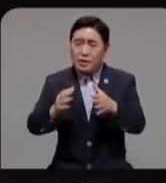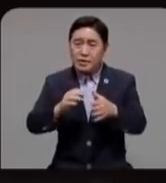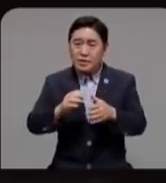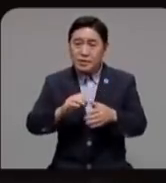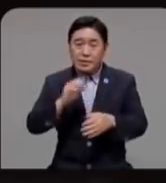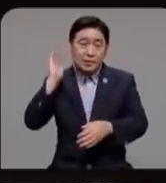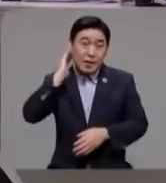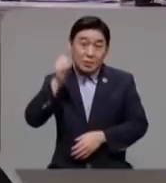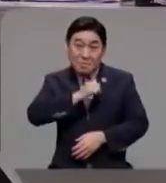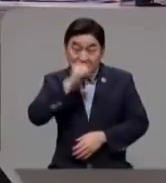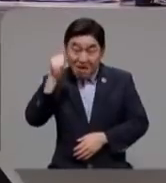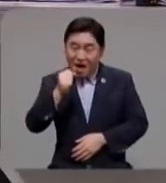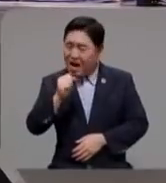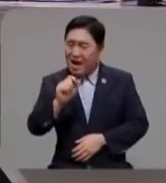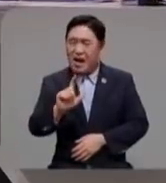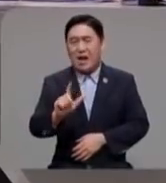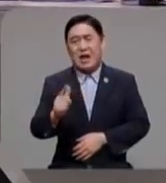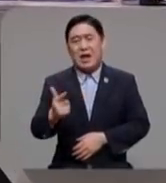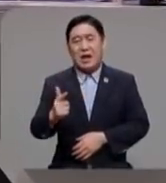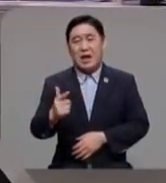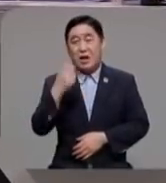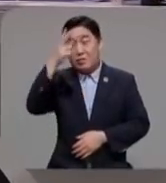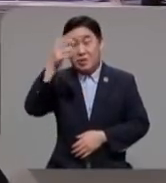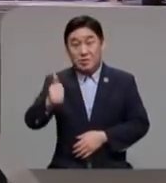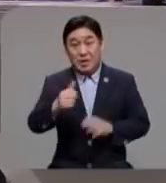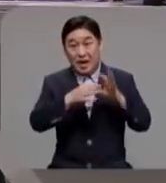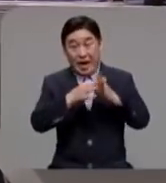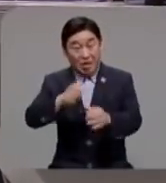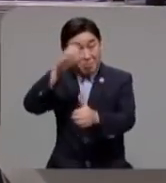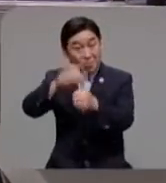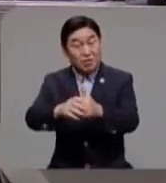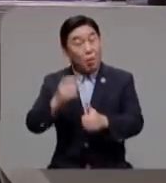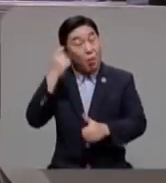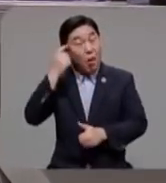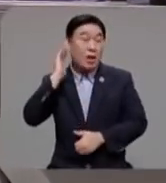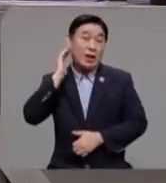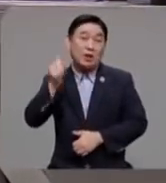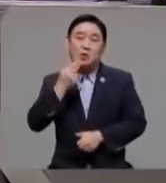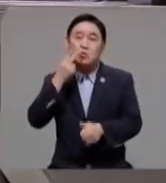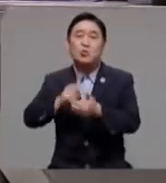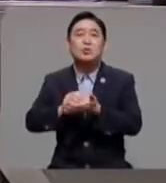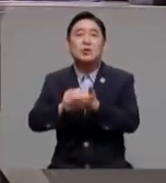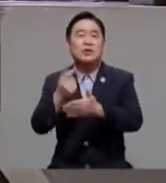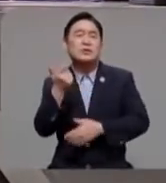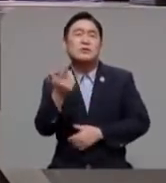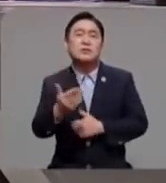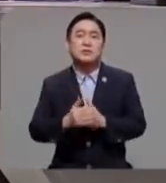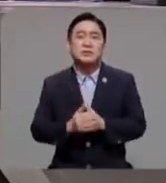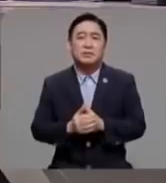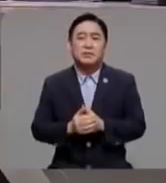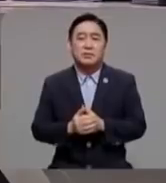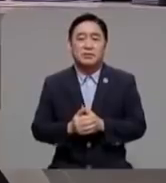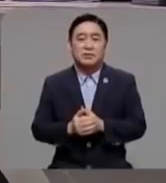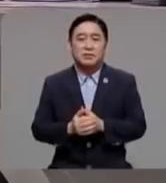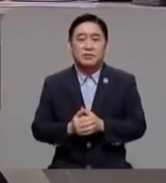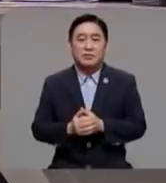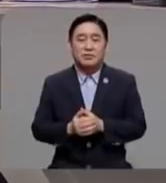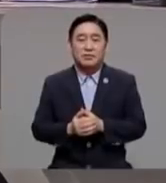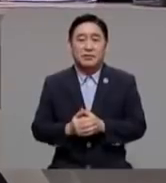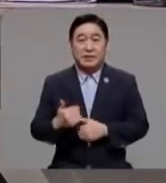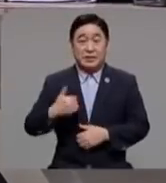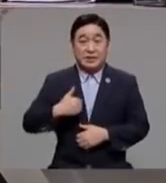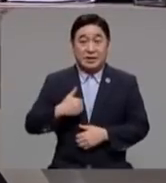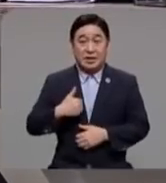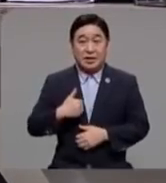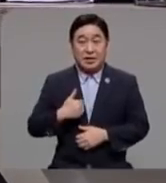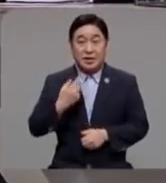않습니다. 그걸 같으면 검찰총장을 계속 하셔야지 왜 대통령에 출마하셨는지 제가 모르겠고요.